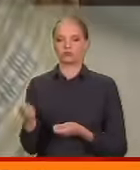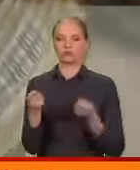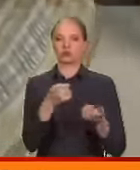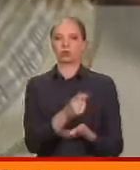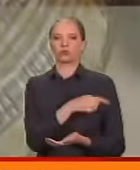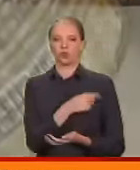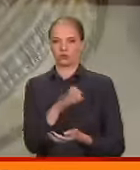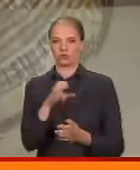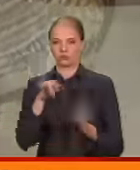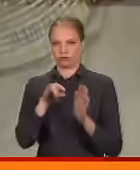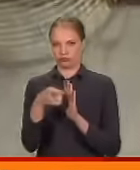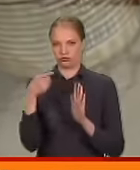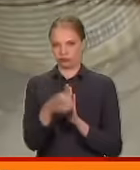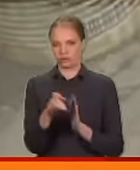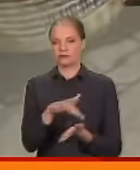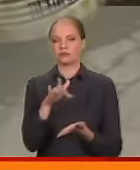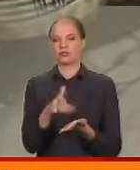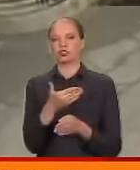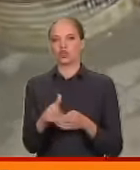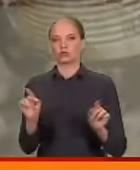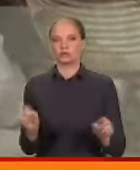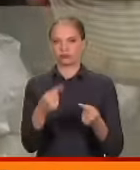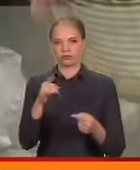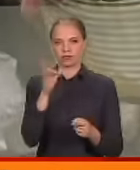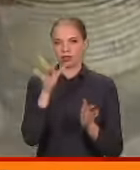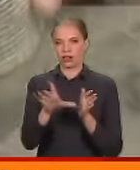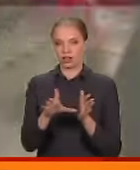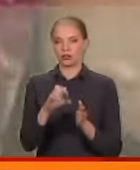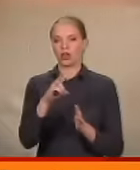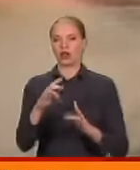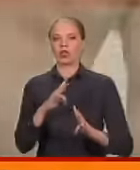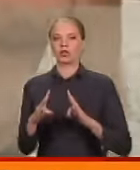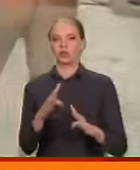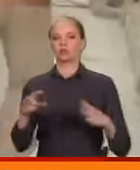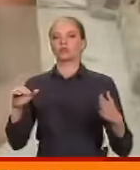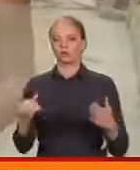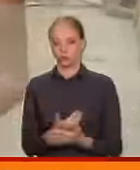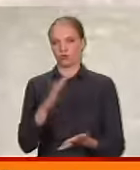лікарні з вогнепальною раною. Також у місті частково відновили електропостачання, але терористи